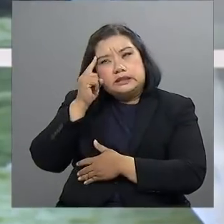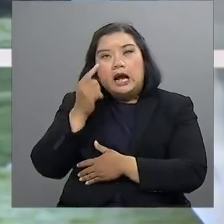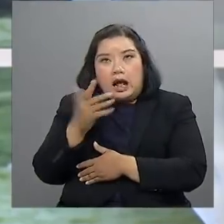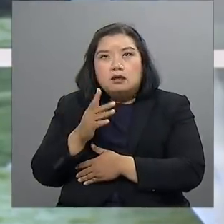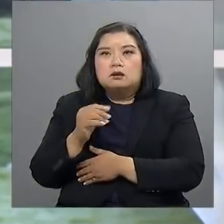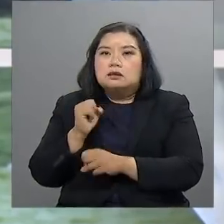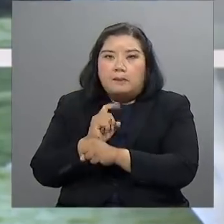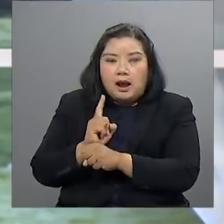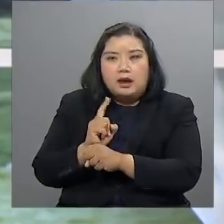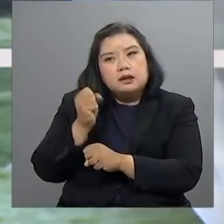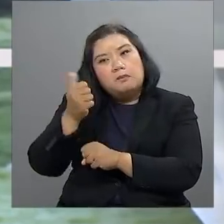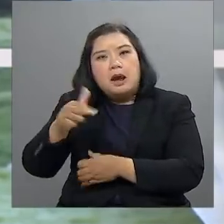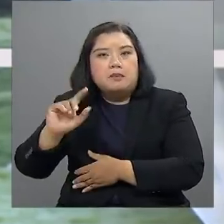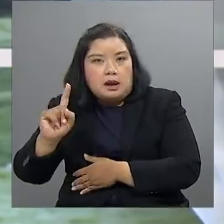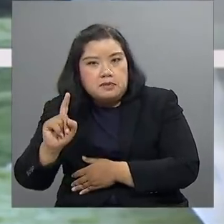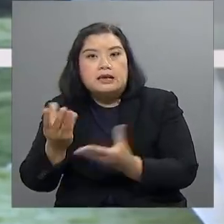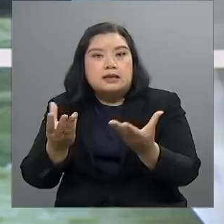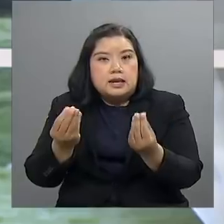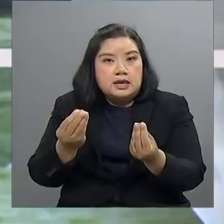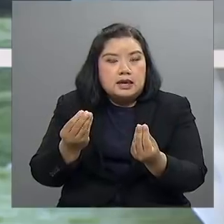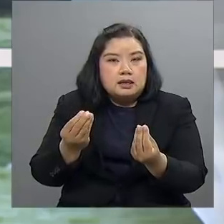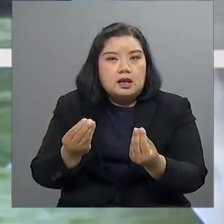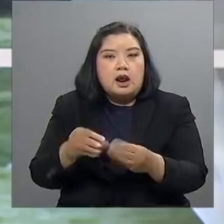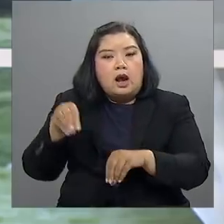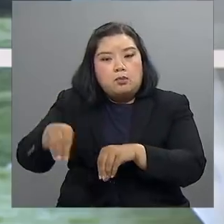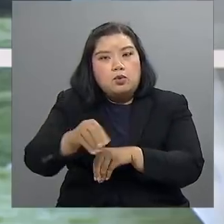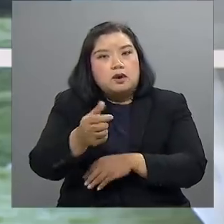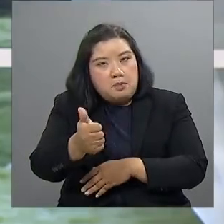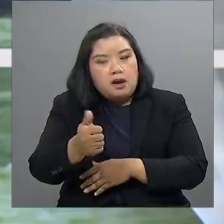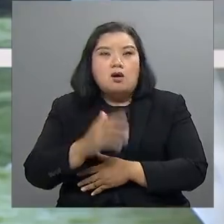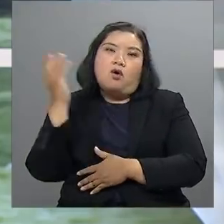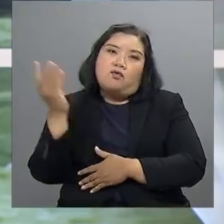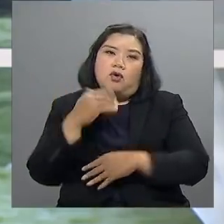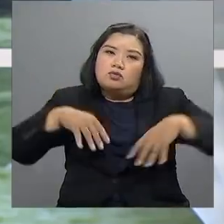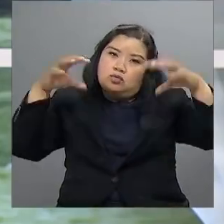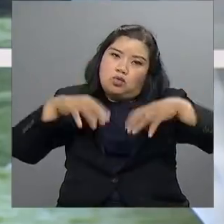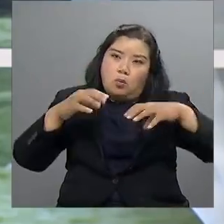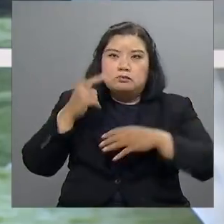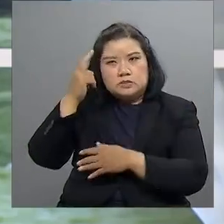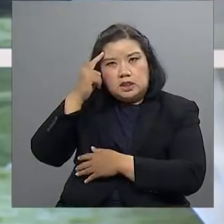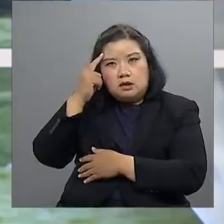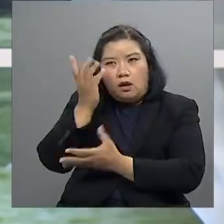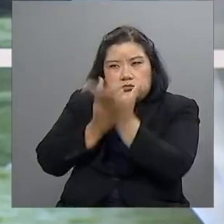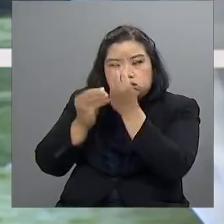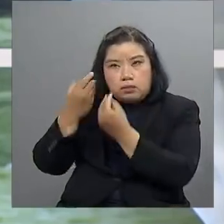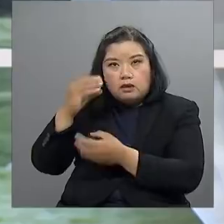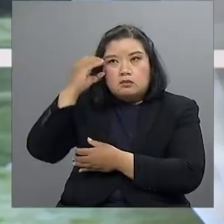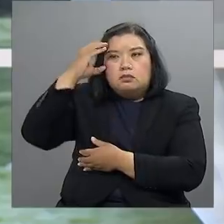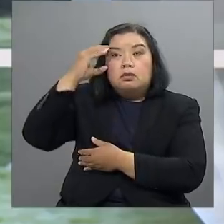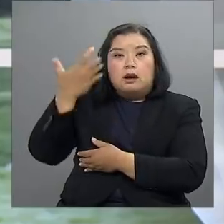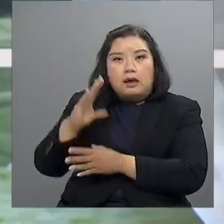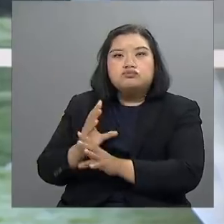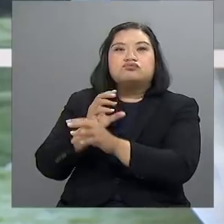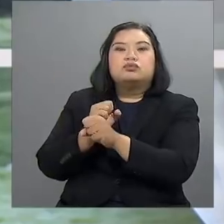นะคะพื้นที่ที่ปลูกสภาพอากาศปัจจัยต่างๆด้วยศึกษาหาข้อมูลนะคะอ่ะเพราะข้อมูลจากทีมงานบอกว่าพริกชนิด